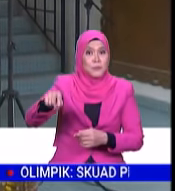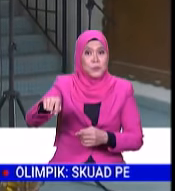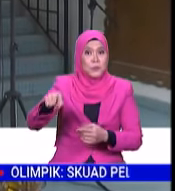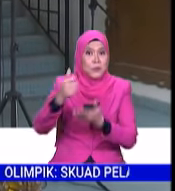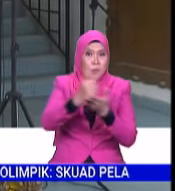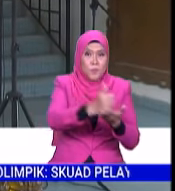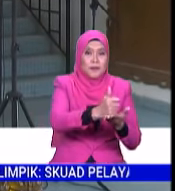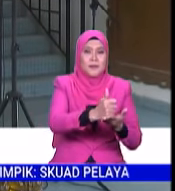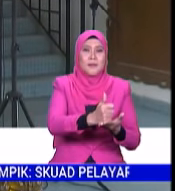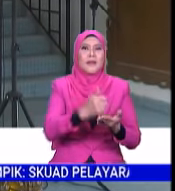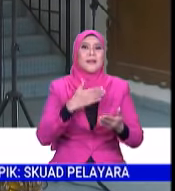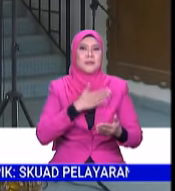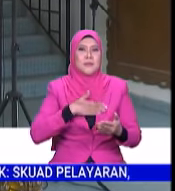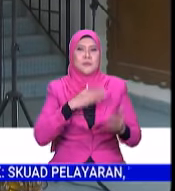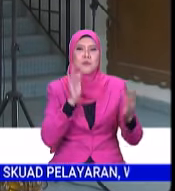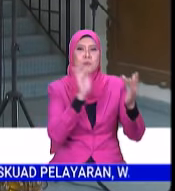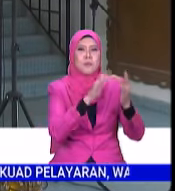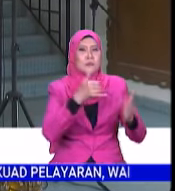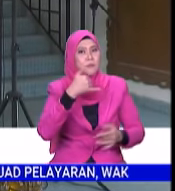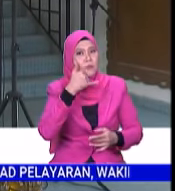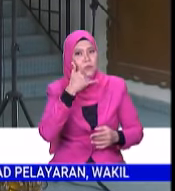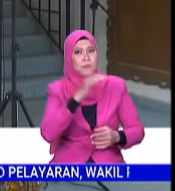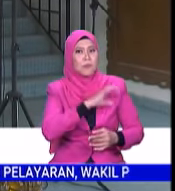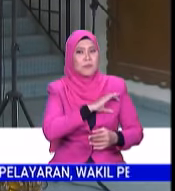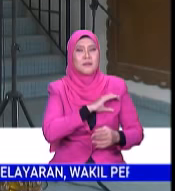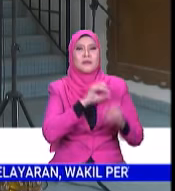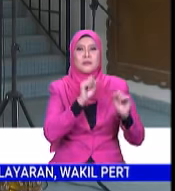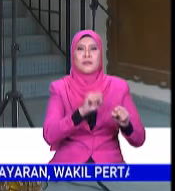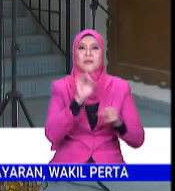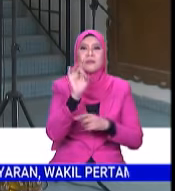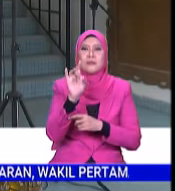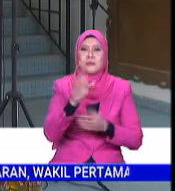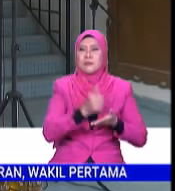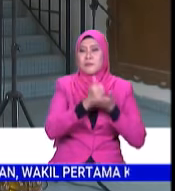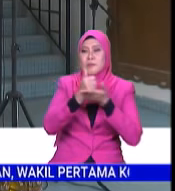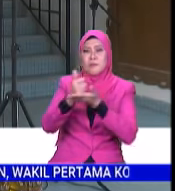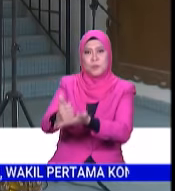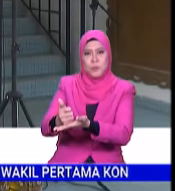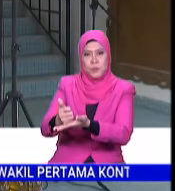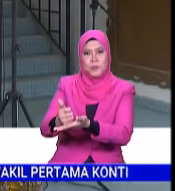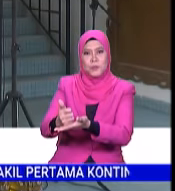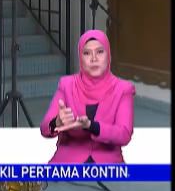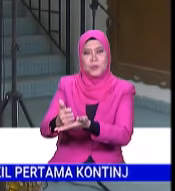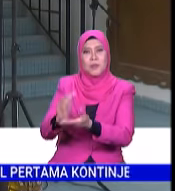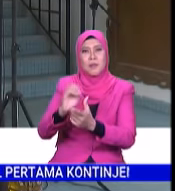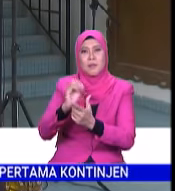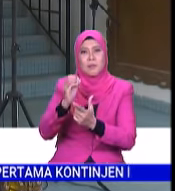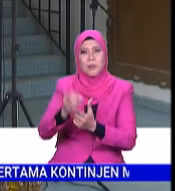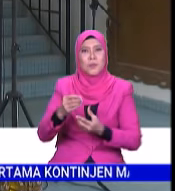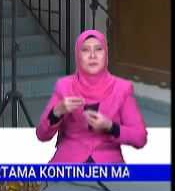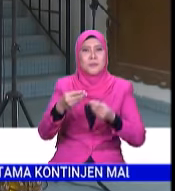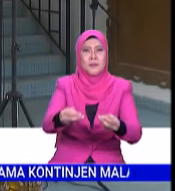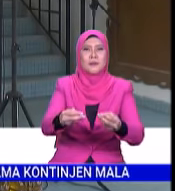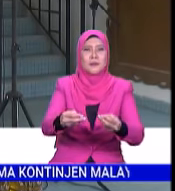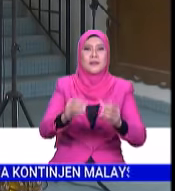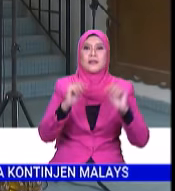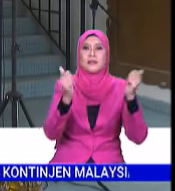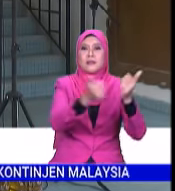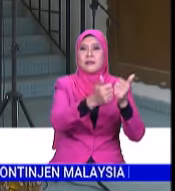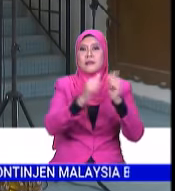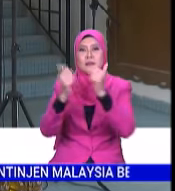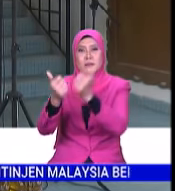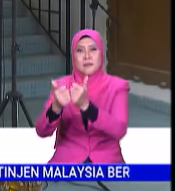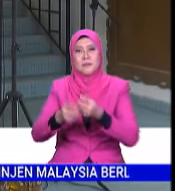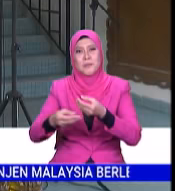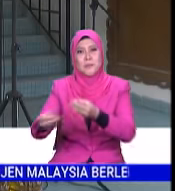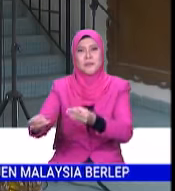nama dan juga alamat dan insyaAllah kita akan berikan bantuan daripada kita ataupun kita salurkan kepada agensi-agensi yang boleh memberikan